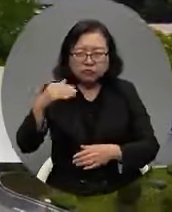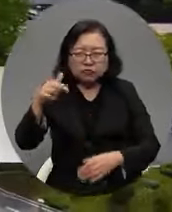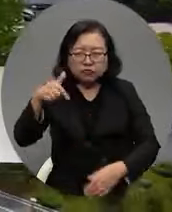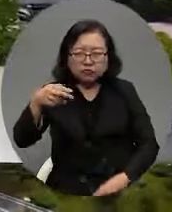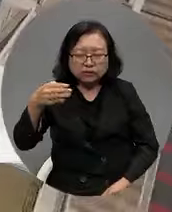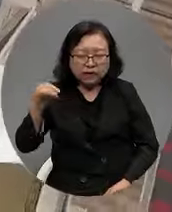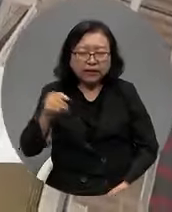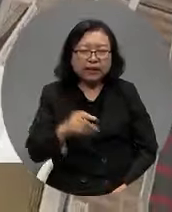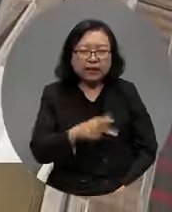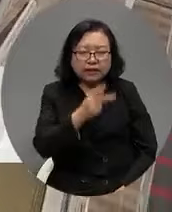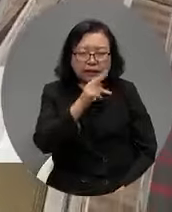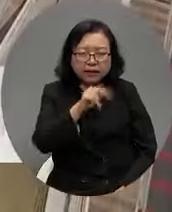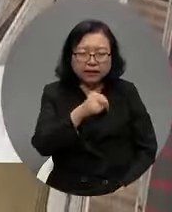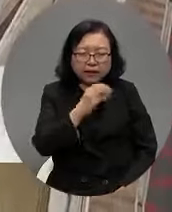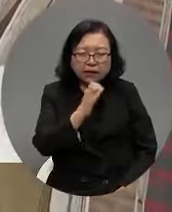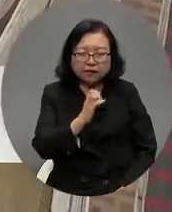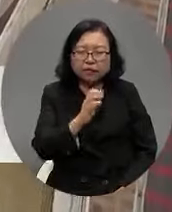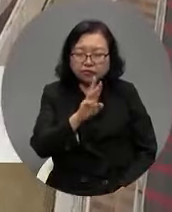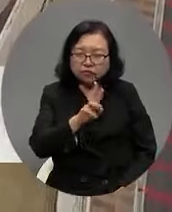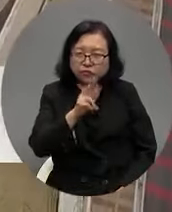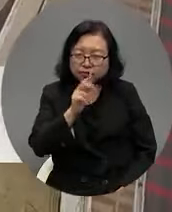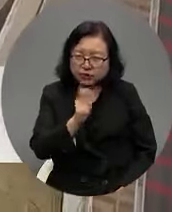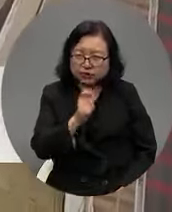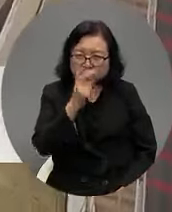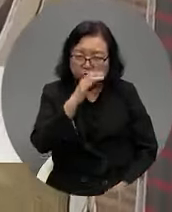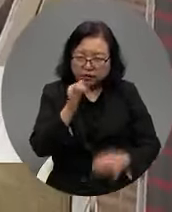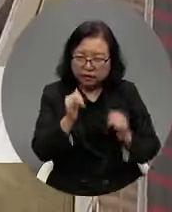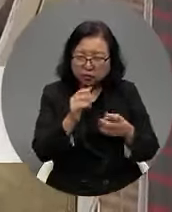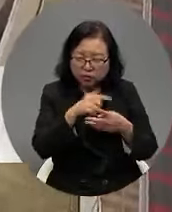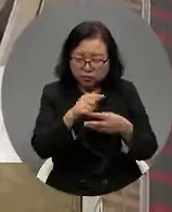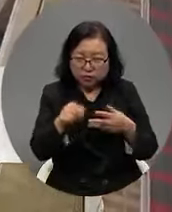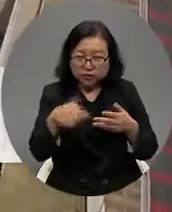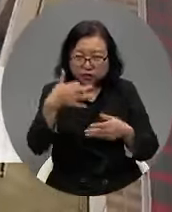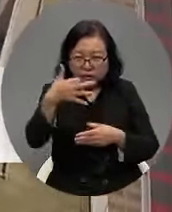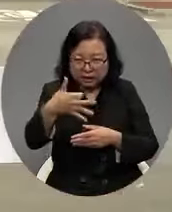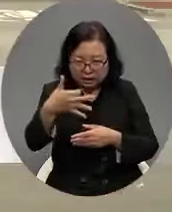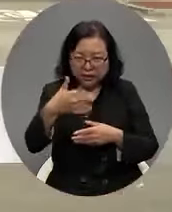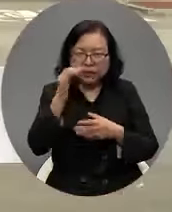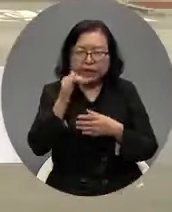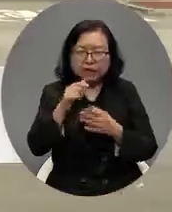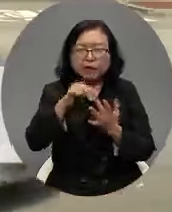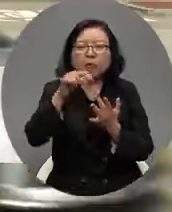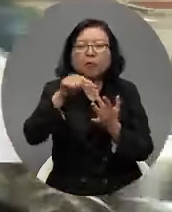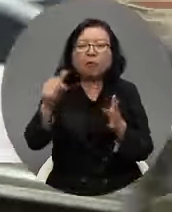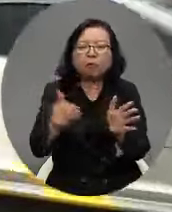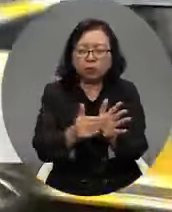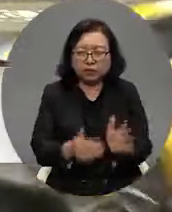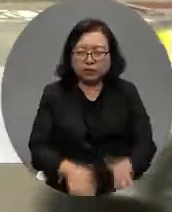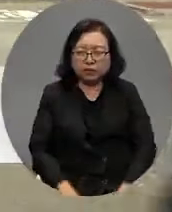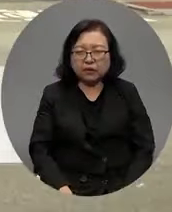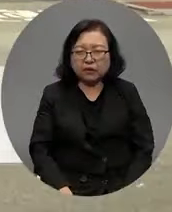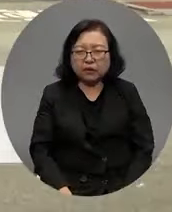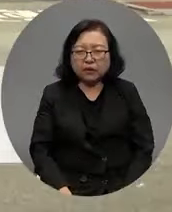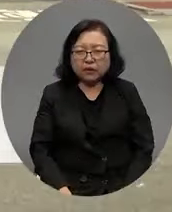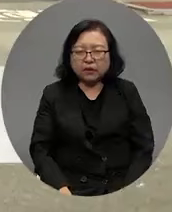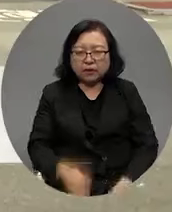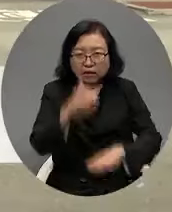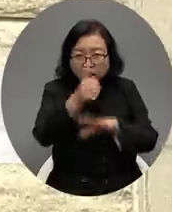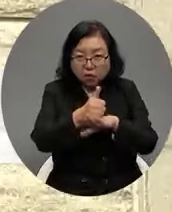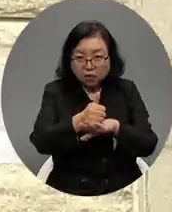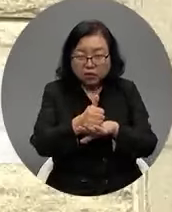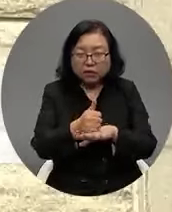knut 충북대 무궁 등 19개를 수상작으로 정했다고 밝혔습니다 공모전 선정